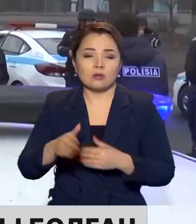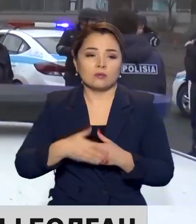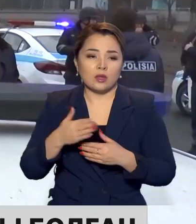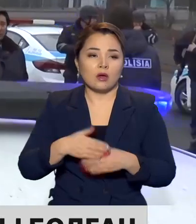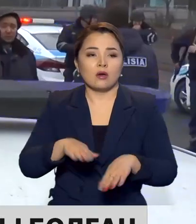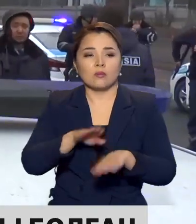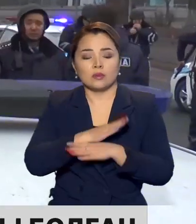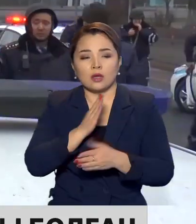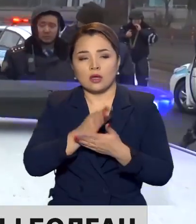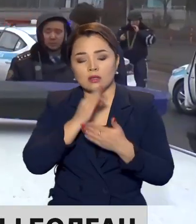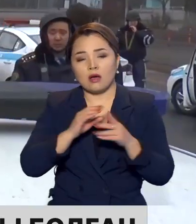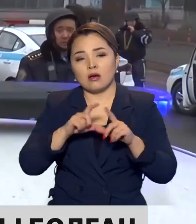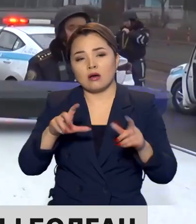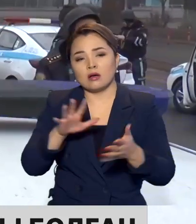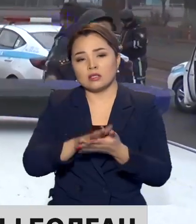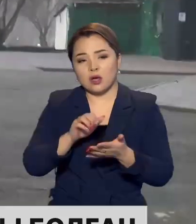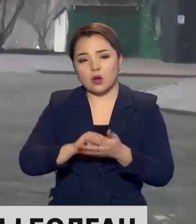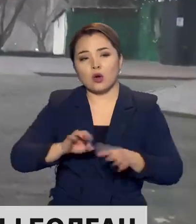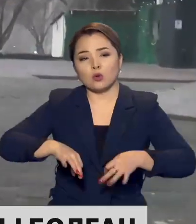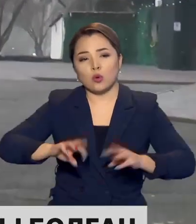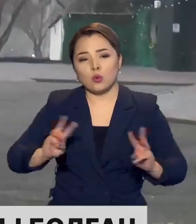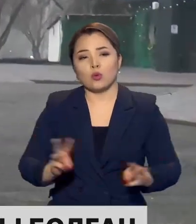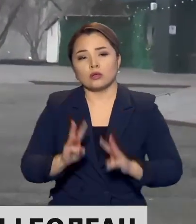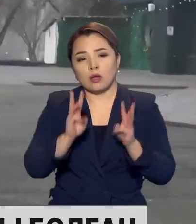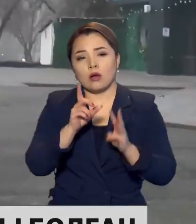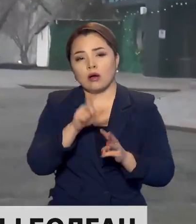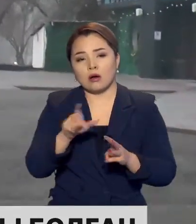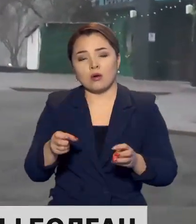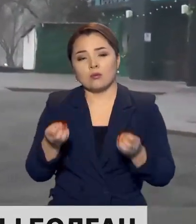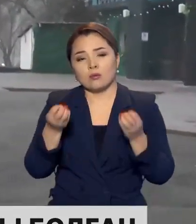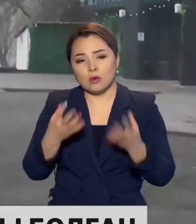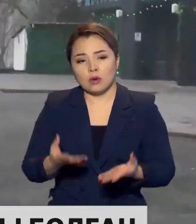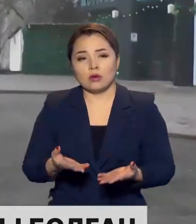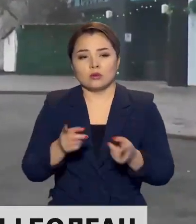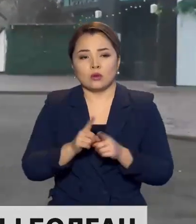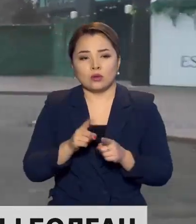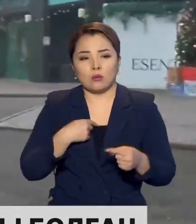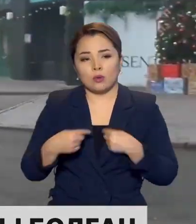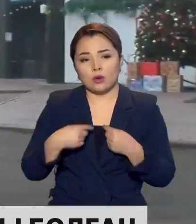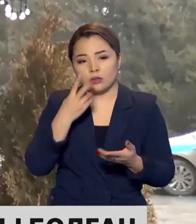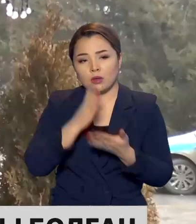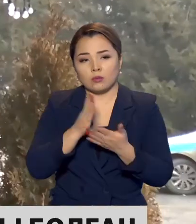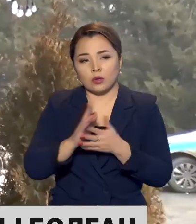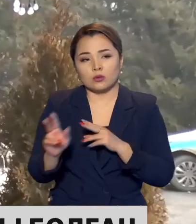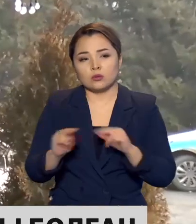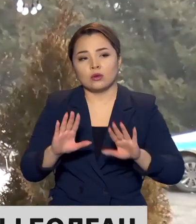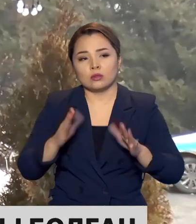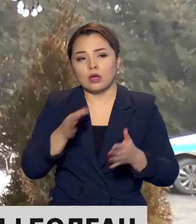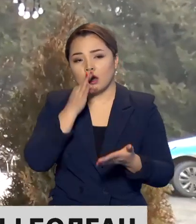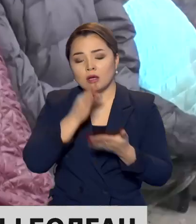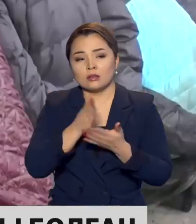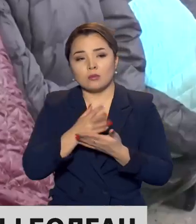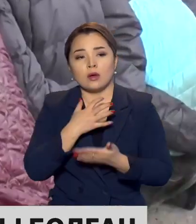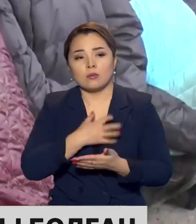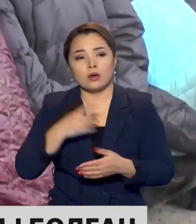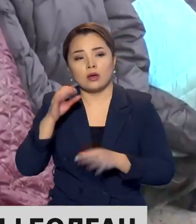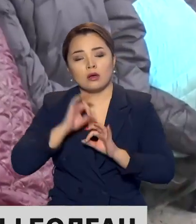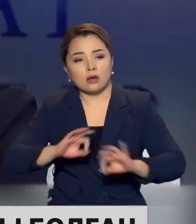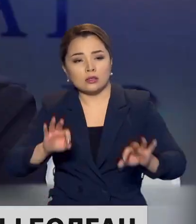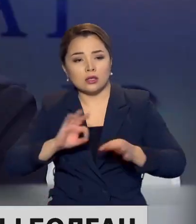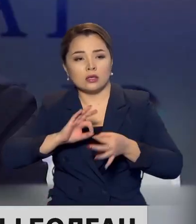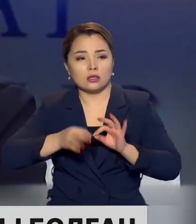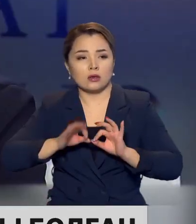тапты. Ғимараттар қирап, көлік өртеніп, қарапайым халықтың мазасы кетті. Сондықтан оқиғаға нақты баға берілу керек, маңызы түсіндірілуі